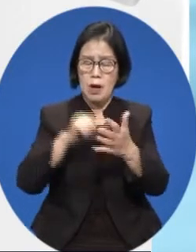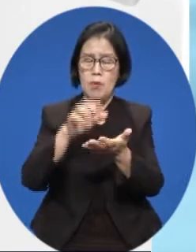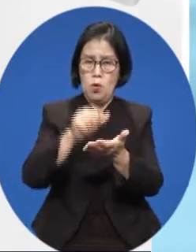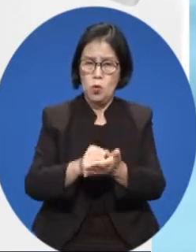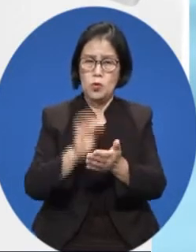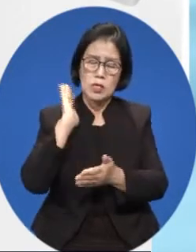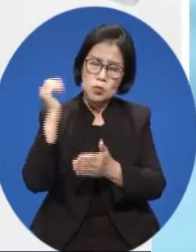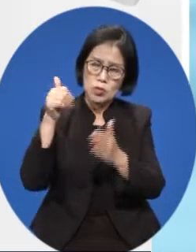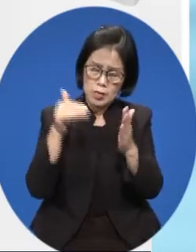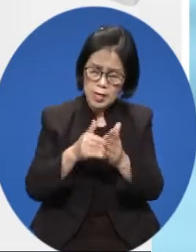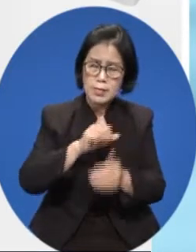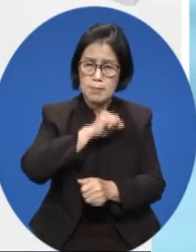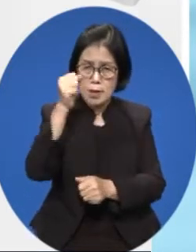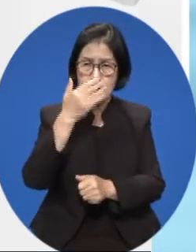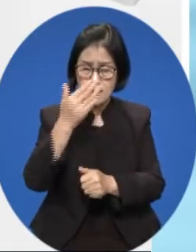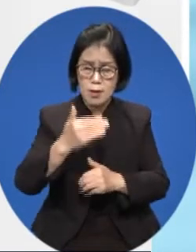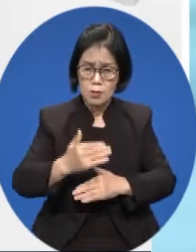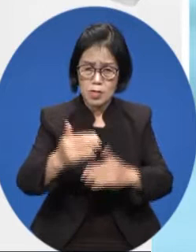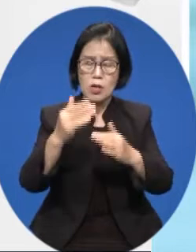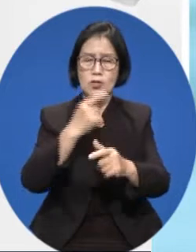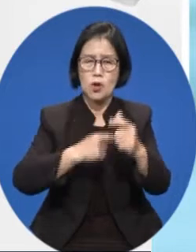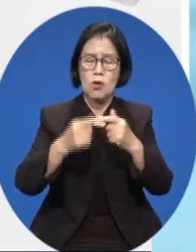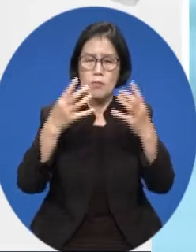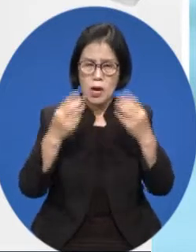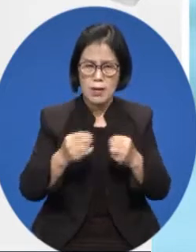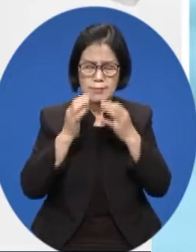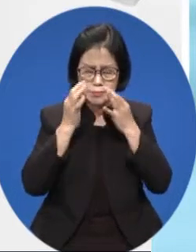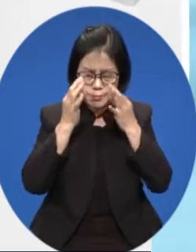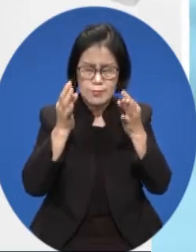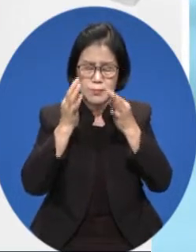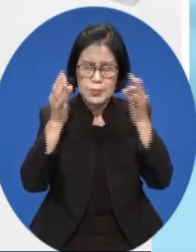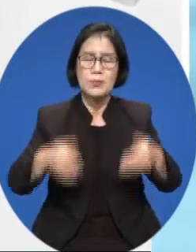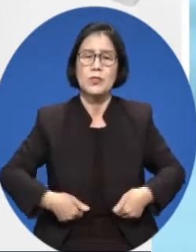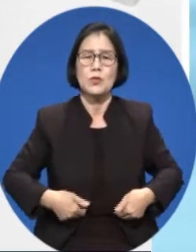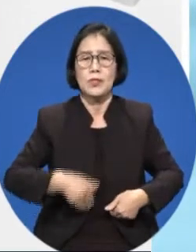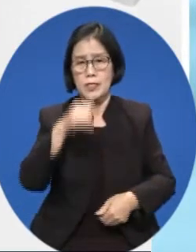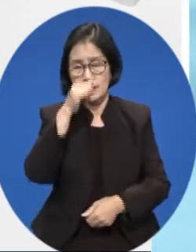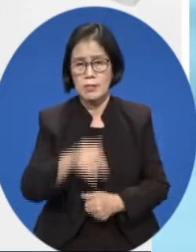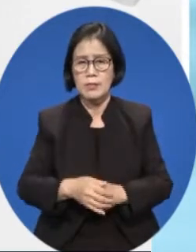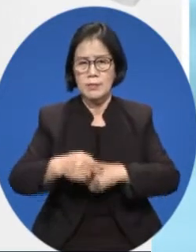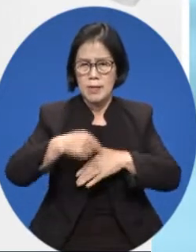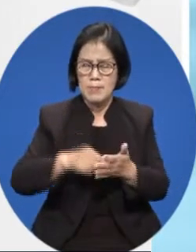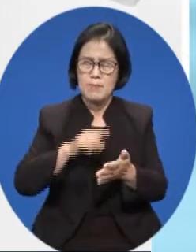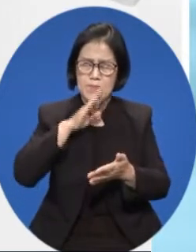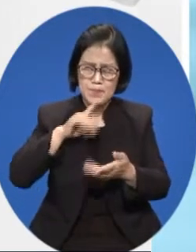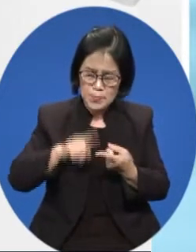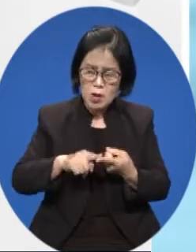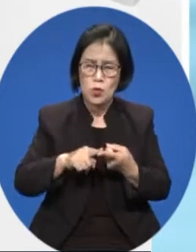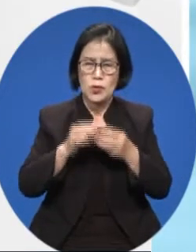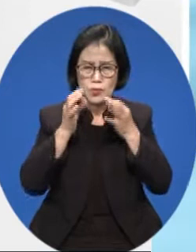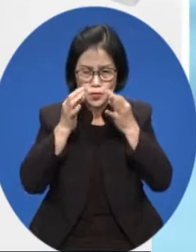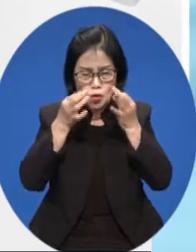가능하죠 이 과정에는 더 훨씬 더 많은 공을 들여야 할 필요가 있다 마음에 들게 할 필요가 있나 이런 것들을